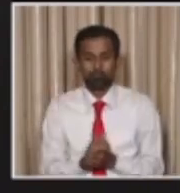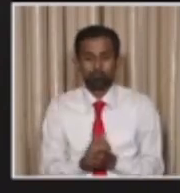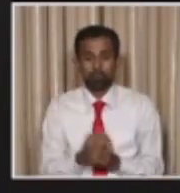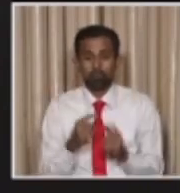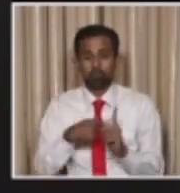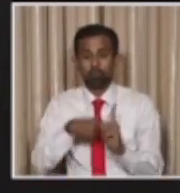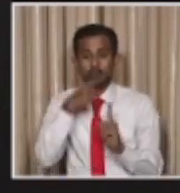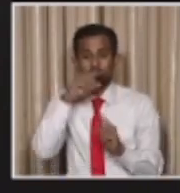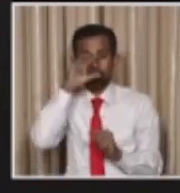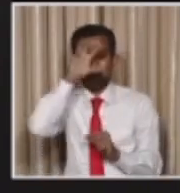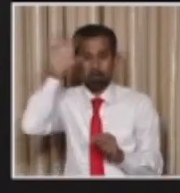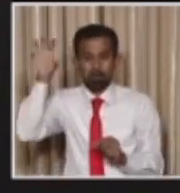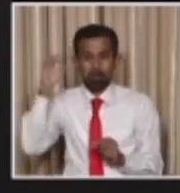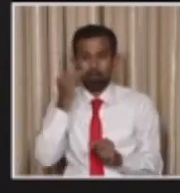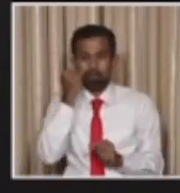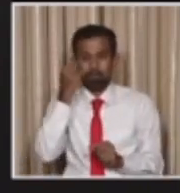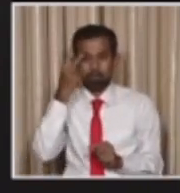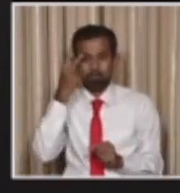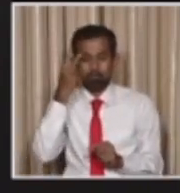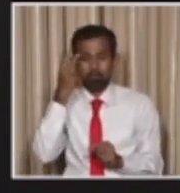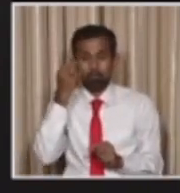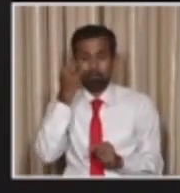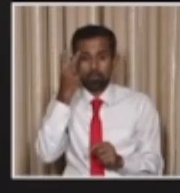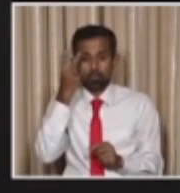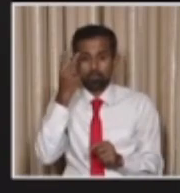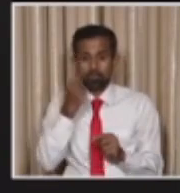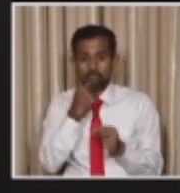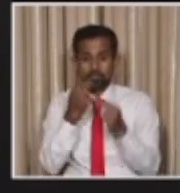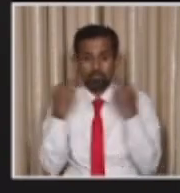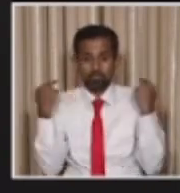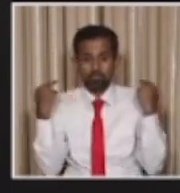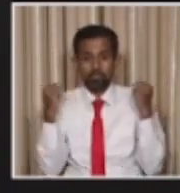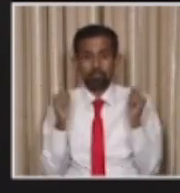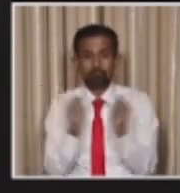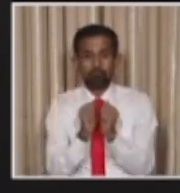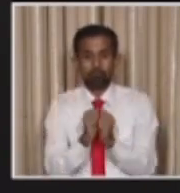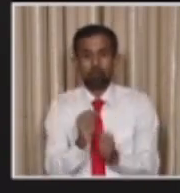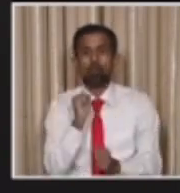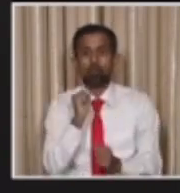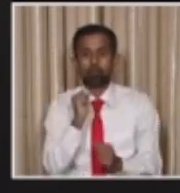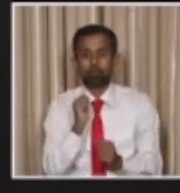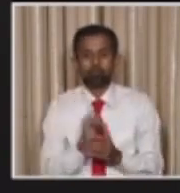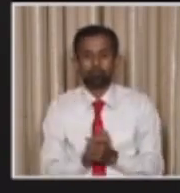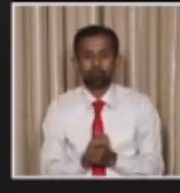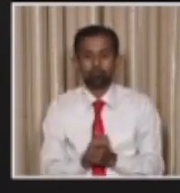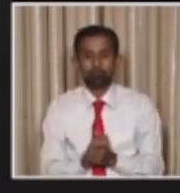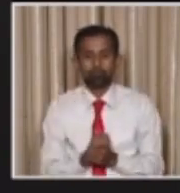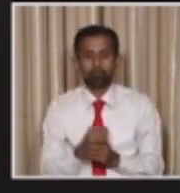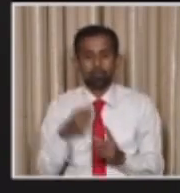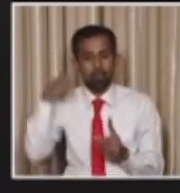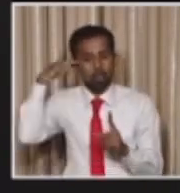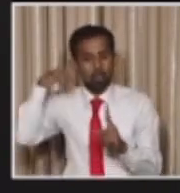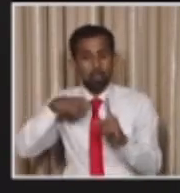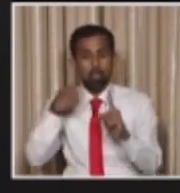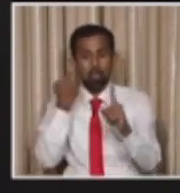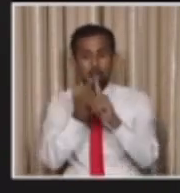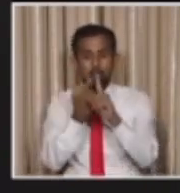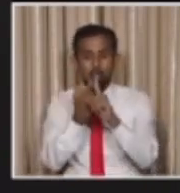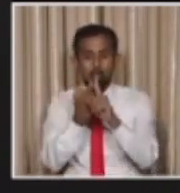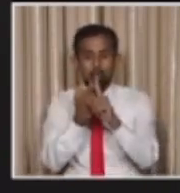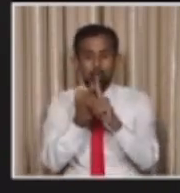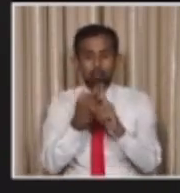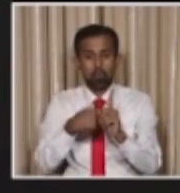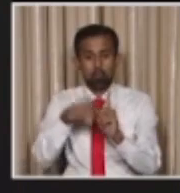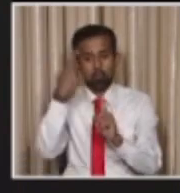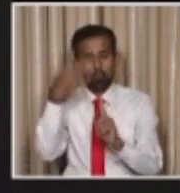දිනු වෙලා තියෙන රටවල් ගත්තාම සිංගප්පූරුව ගත්තාම සිංගප්පූරුවේ කස්ටම් එක කොයි ආකාරයෙන්ද ක්‍රියාත්මක වෙන්නේ. අපි ගත්තොත් දකුණු කොරියාව දිනු වෙලා තියෙන